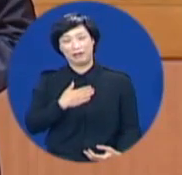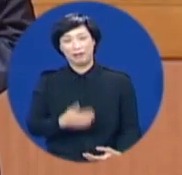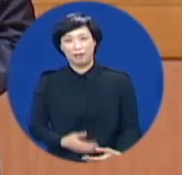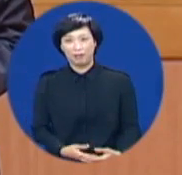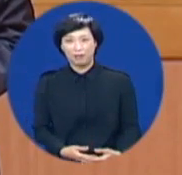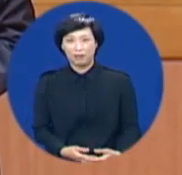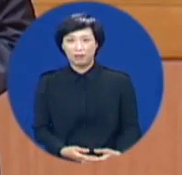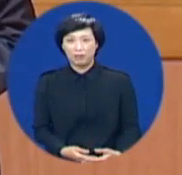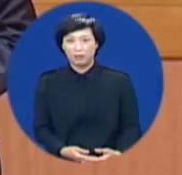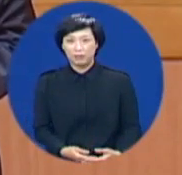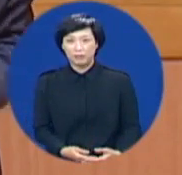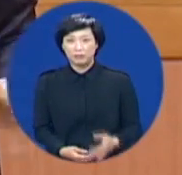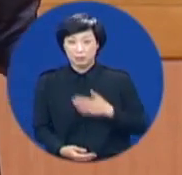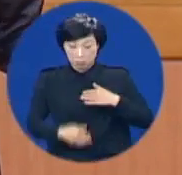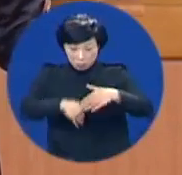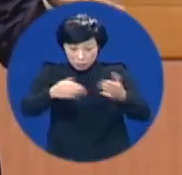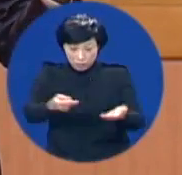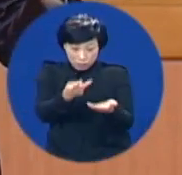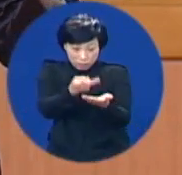침대 앞에 가서